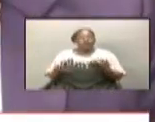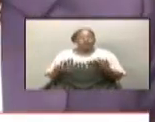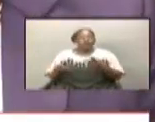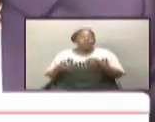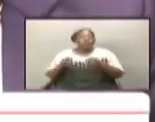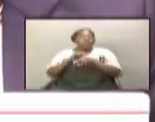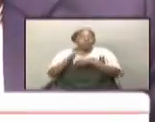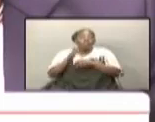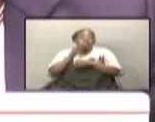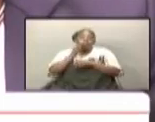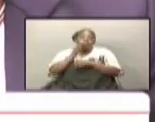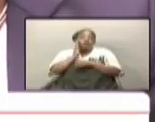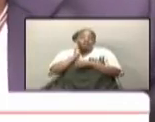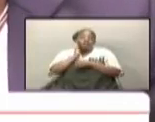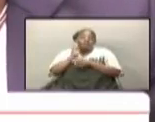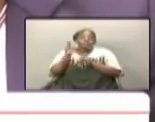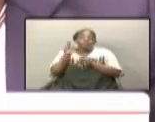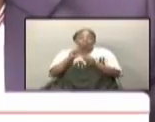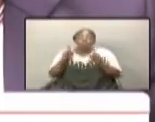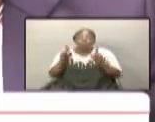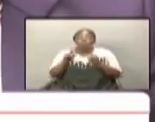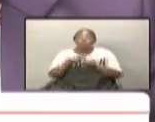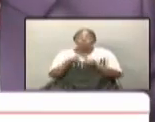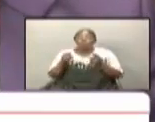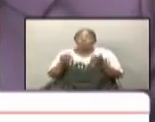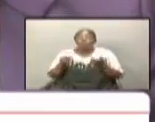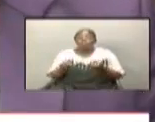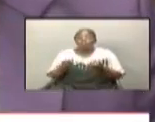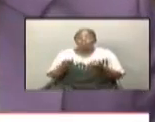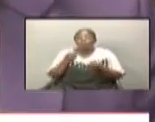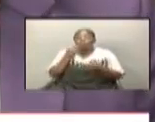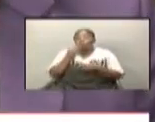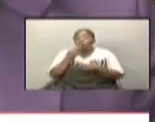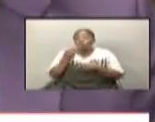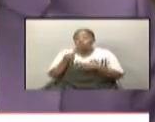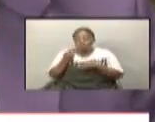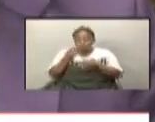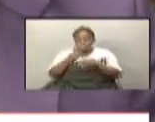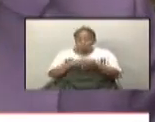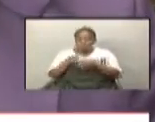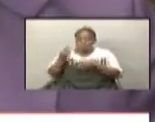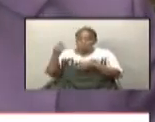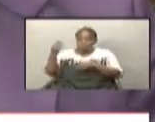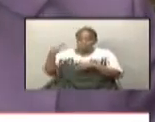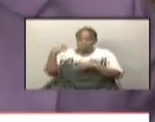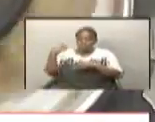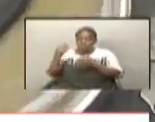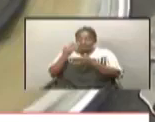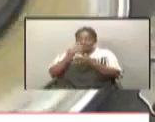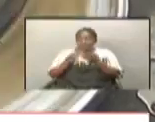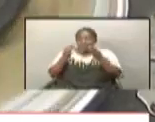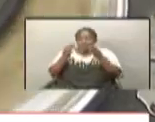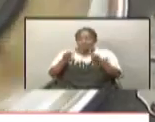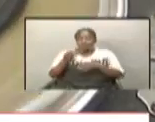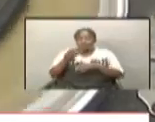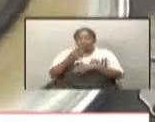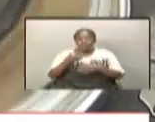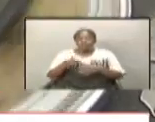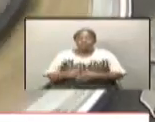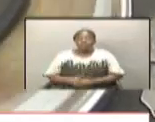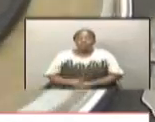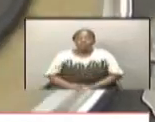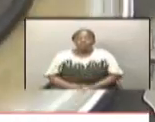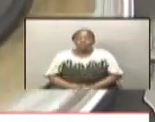Yakolebwa bazungu era abalinga nayo bali nabo. Abo mulembo kwa bali kunike bali nako.